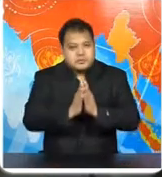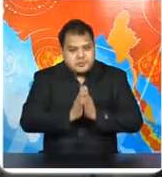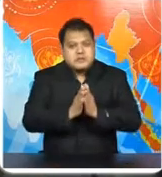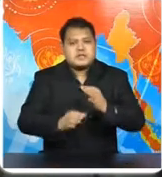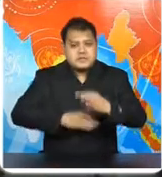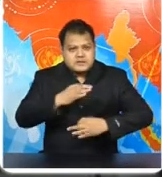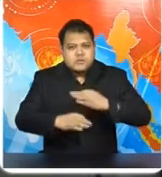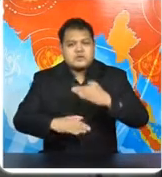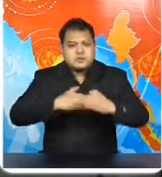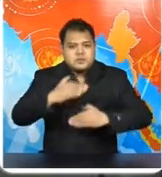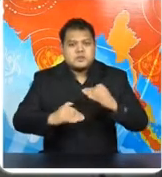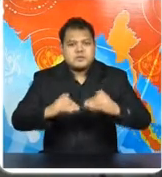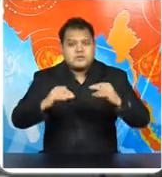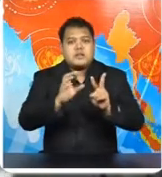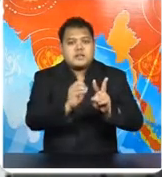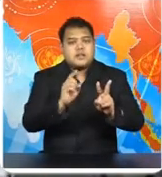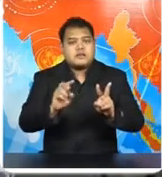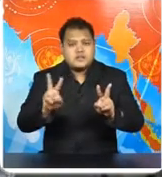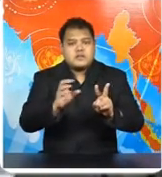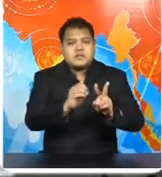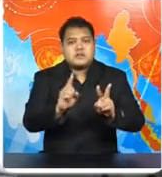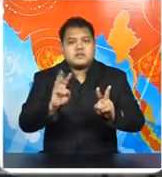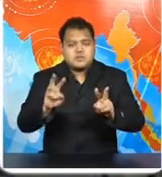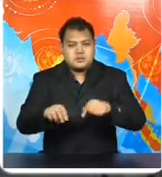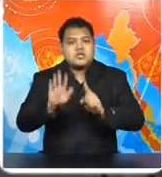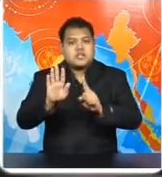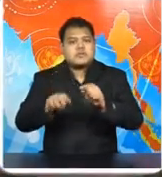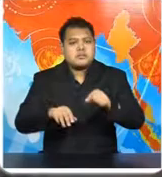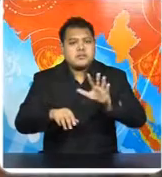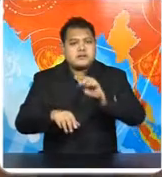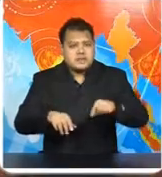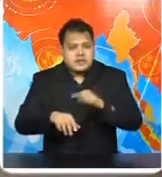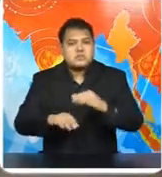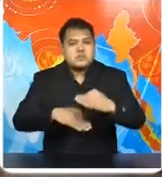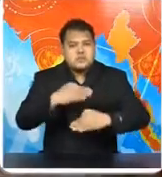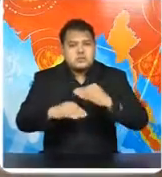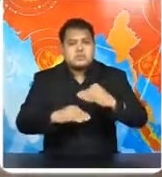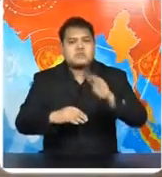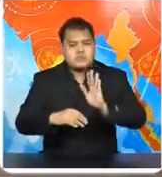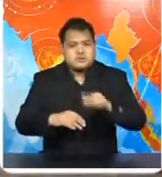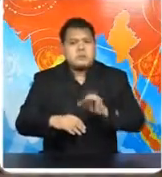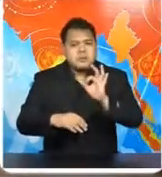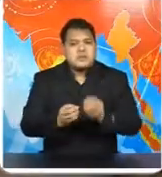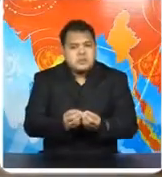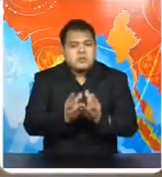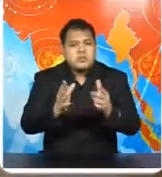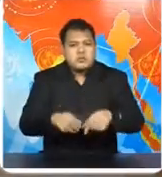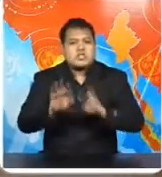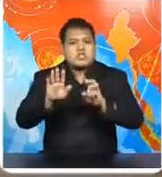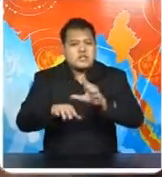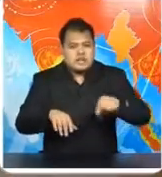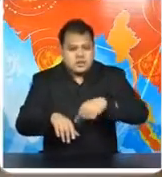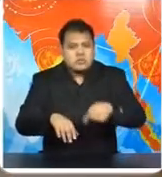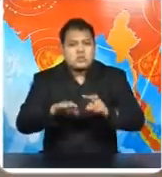မြန်မာနိုင်ငံရဲ့စီးပွားရေးဖွံ့ဖြိုးတိုးတက်မှုဟာ2012 2013ခုနှစ်မှာ 6.5 ရာခိုင်နှုန်းအထိတိုးတက်မှုတွေရှိလာခဲ့ပြီးမြေ